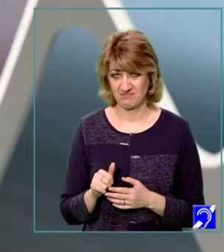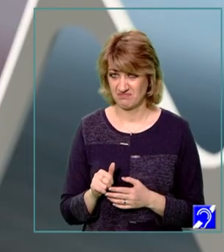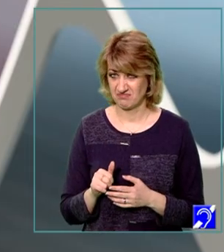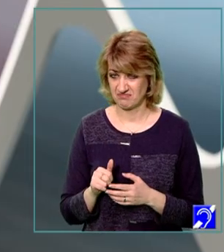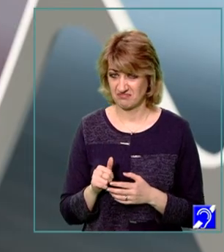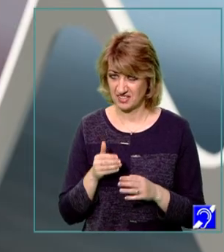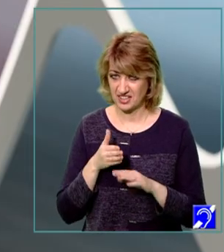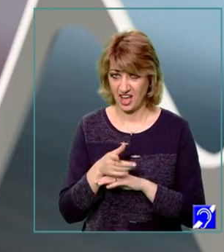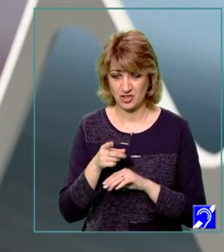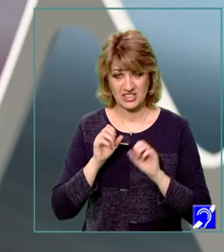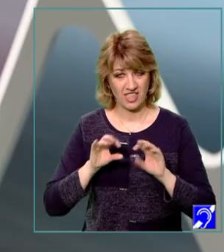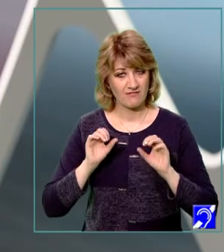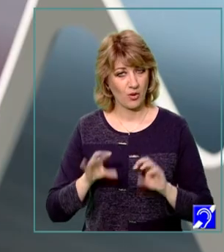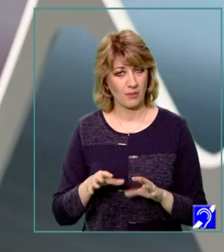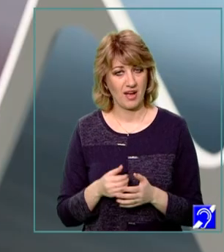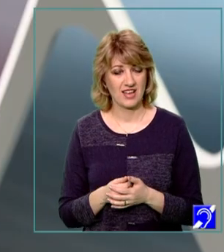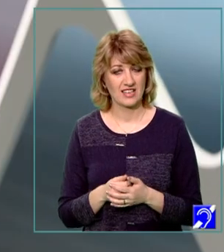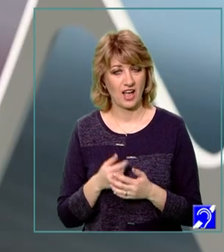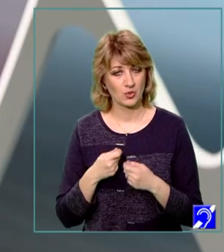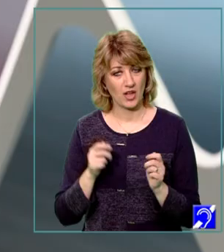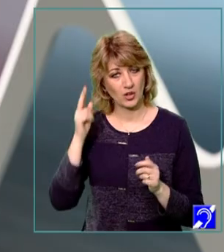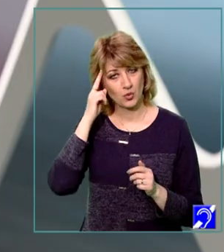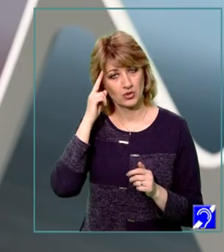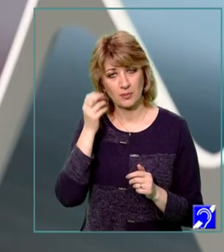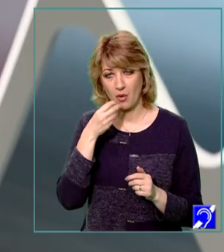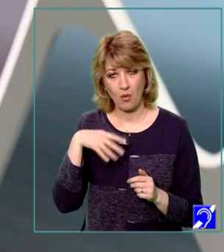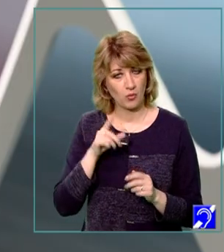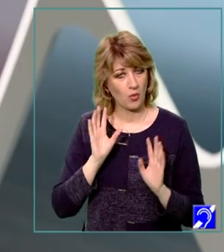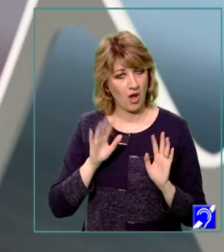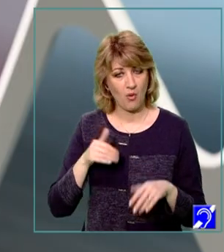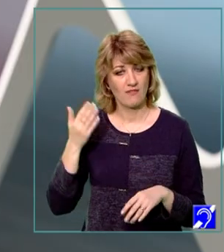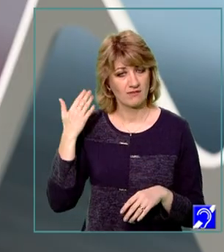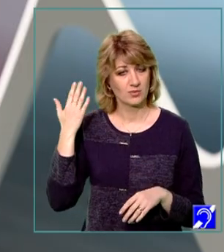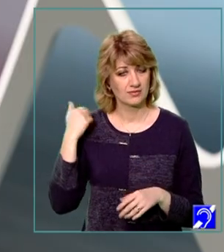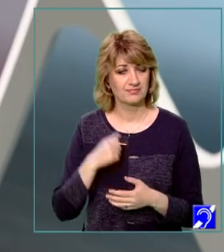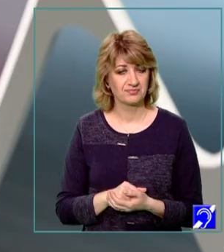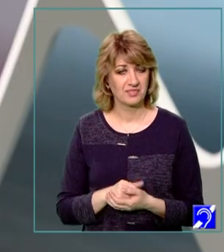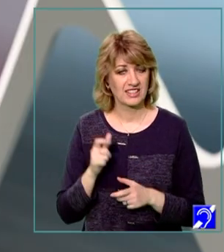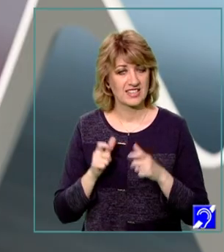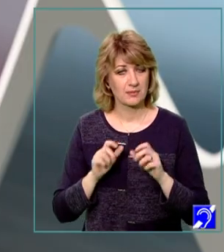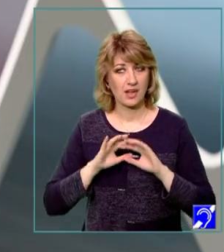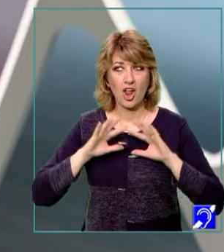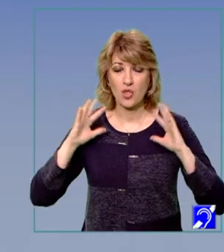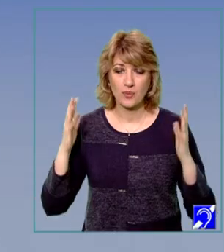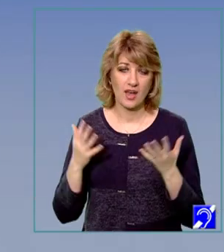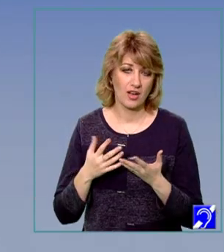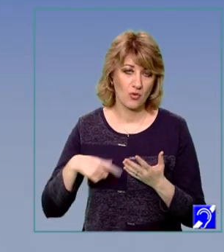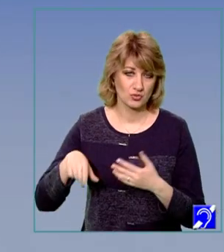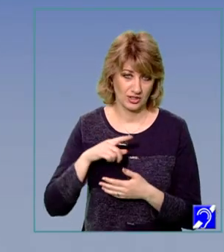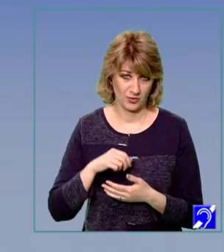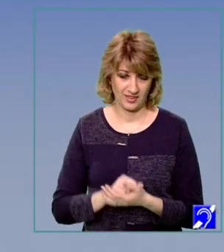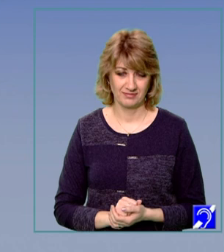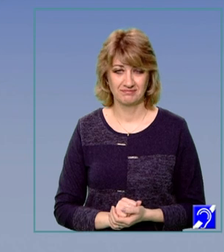aceste informații, toate aceste cunoștințe pe care oamenii nu le-au avut dintotdeauna despre lumea înconjurătoare.